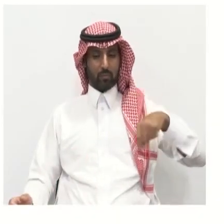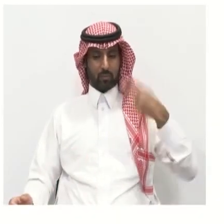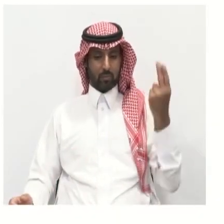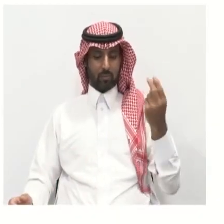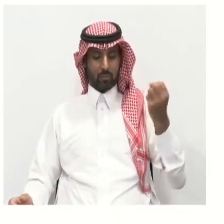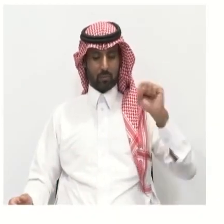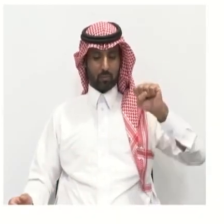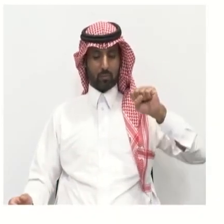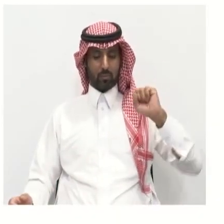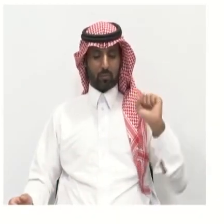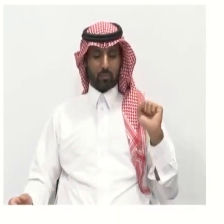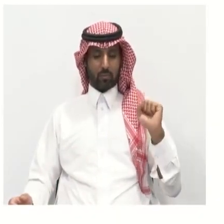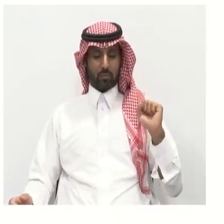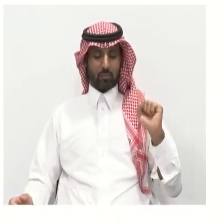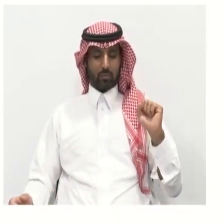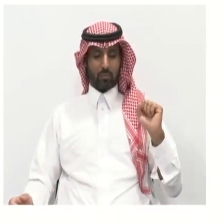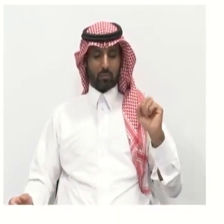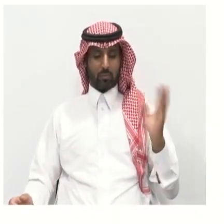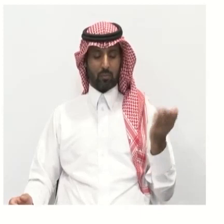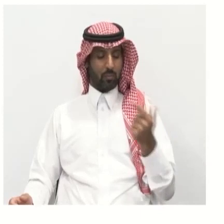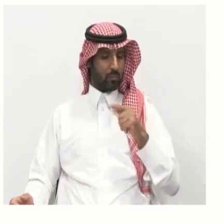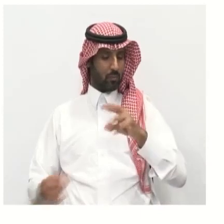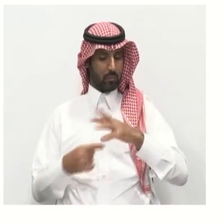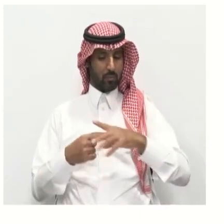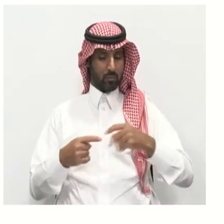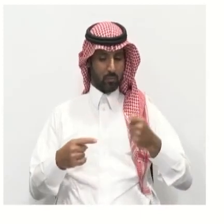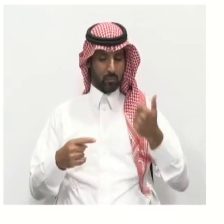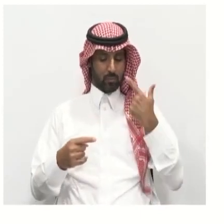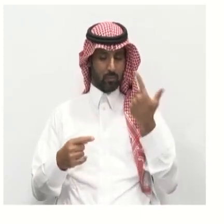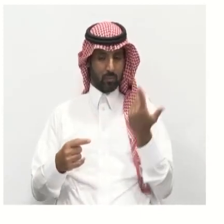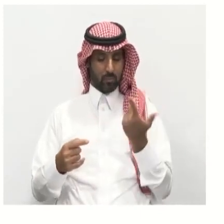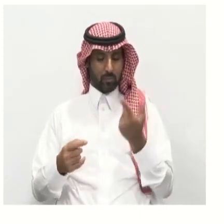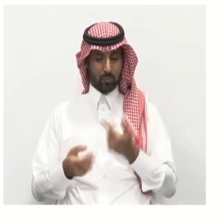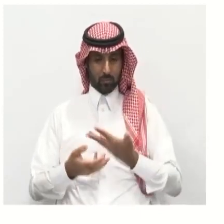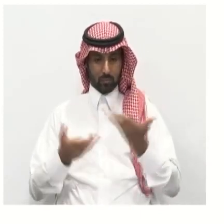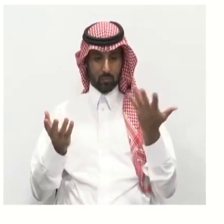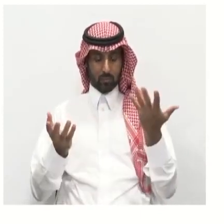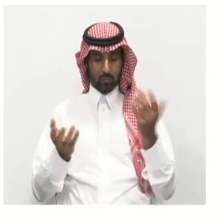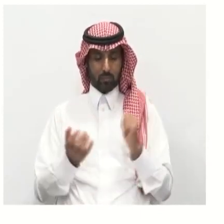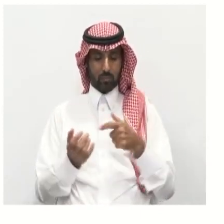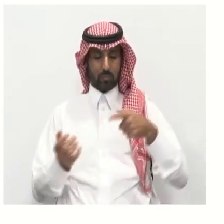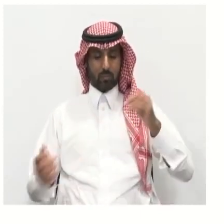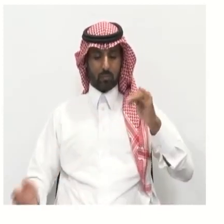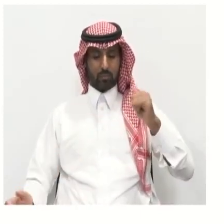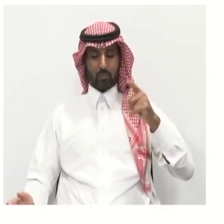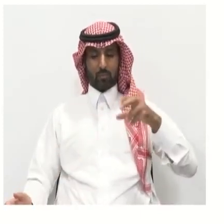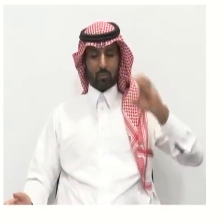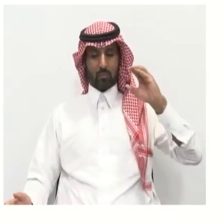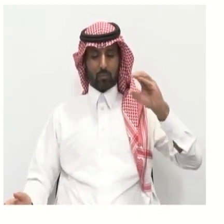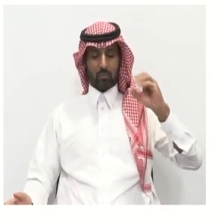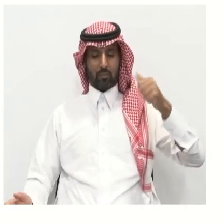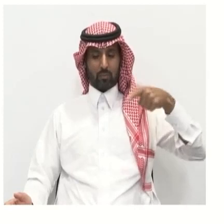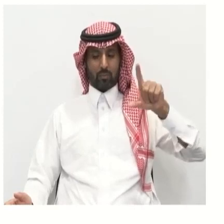اس الاتش 2 اس والناتج كذلك ايش اللي مع كبريت الهيدروجين اللي هو محلول ايش كلوريد الصوديوم